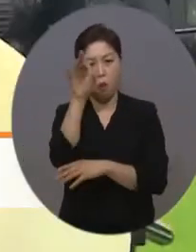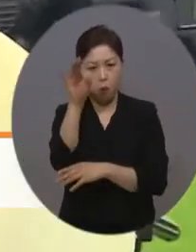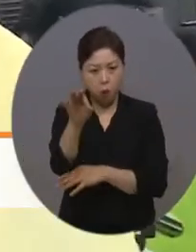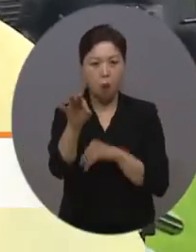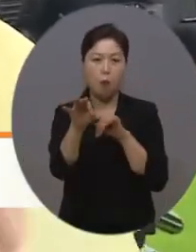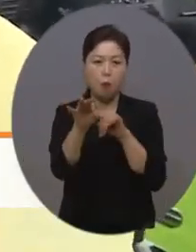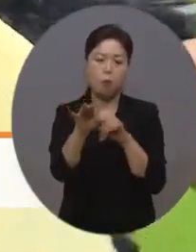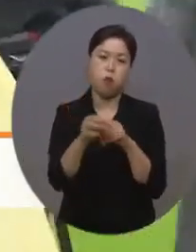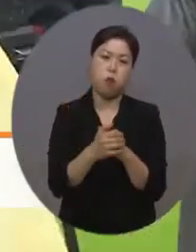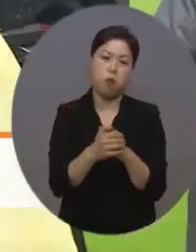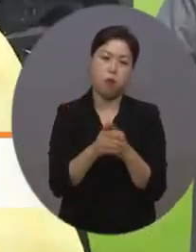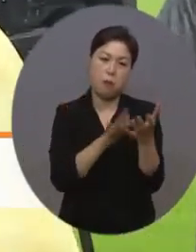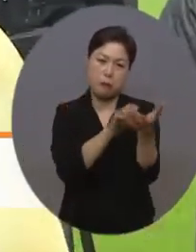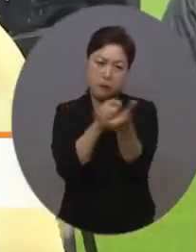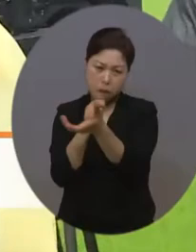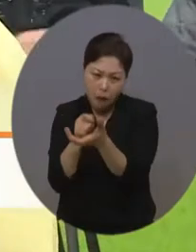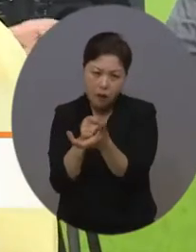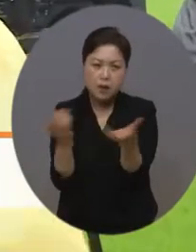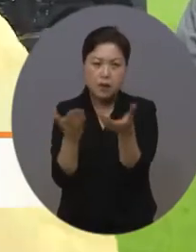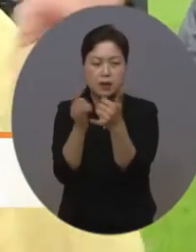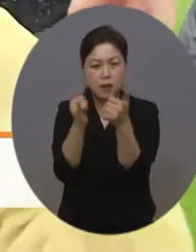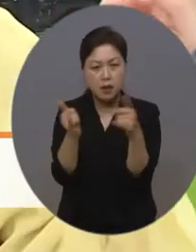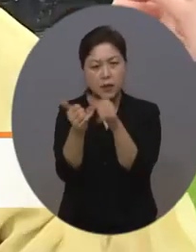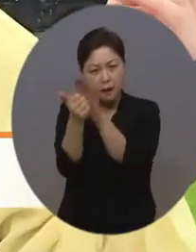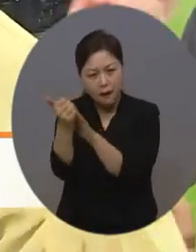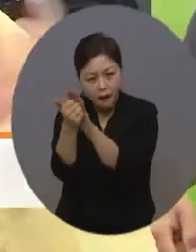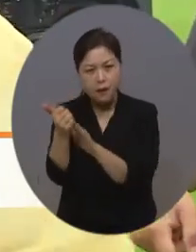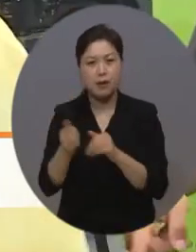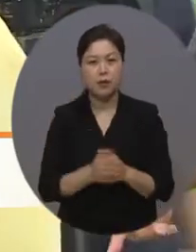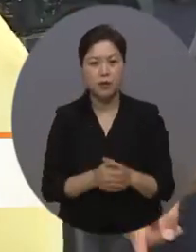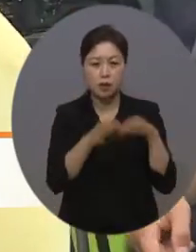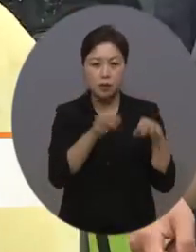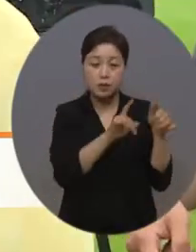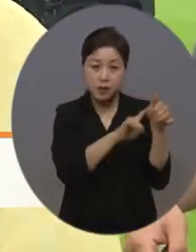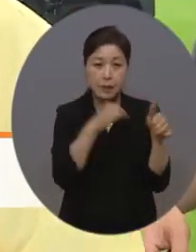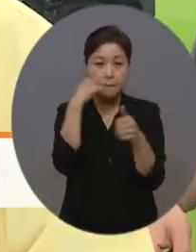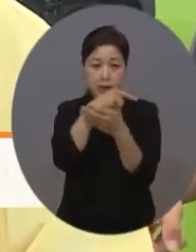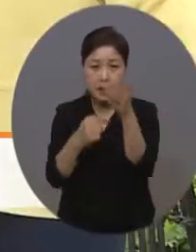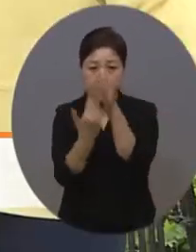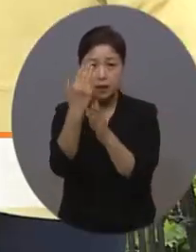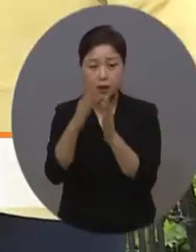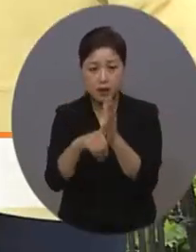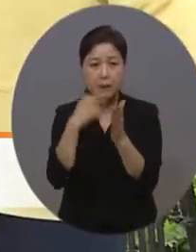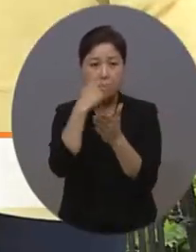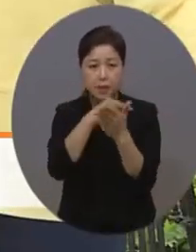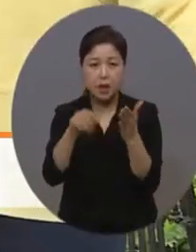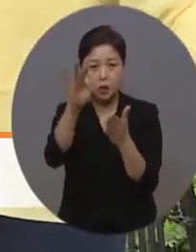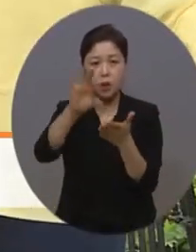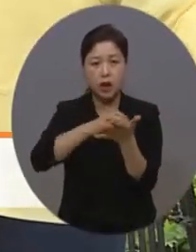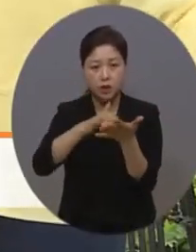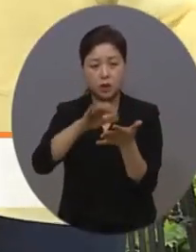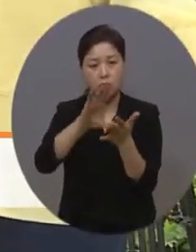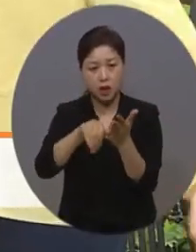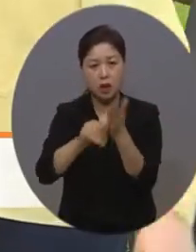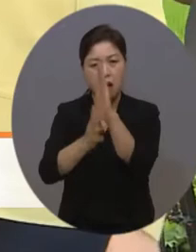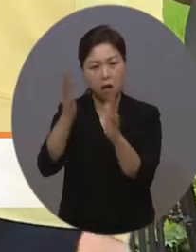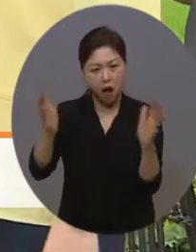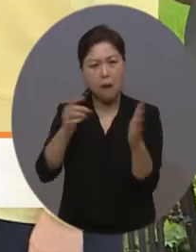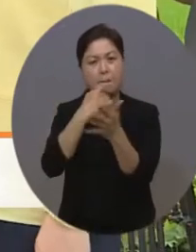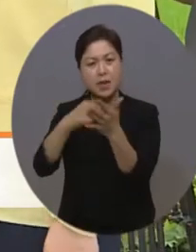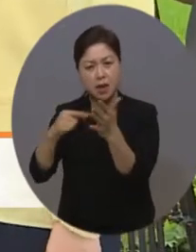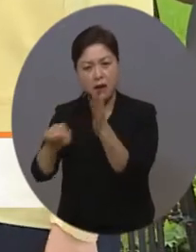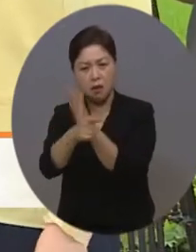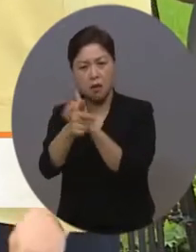방제 관계자들을 격려했으며 김 지사는 재해 피해 발생 시 피해 금액 산정에 농작물 피해액을 포함할